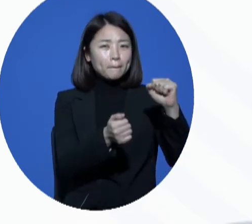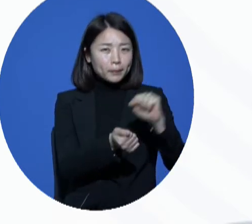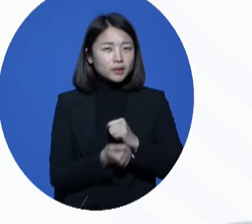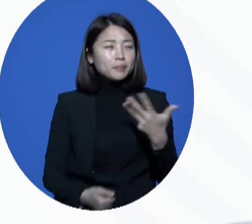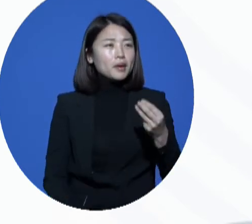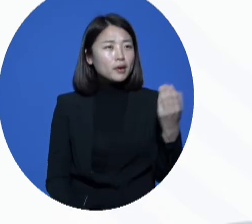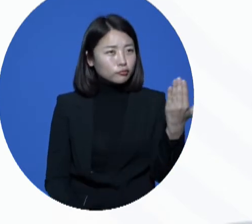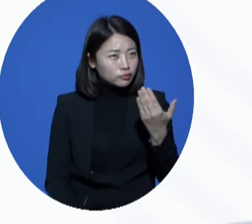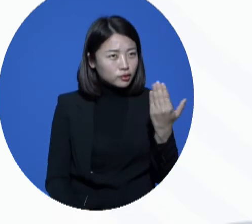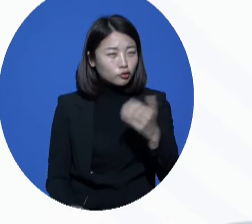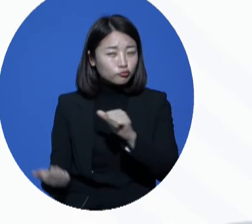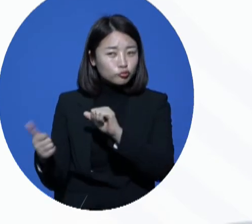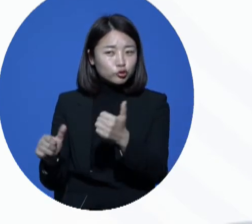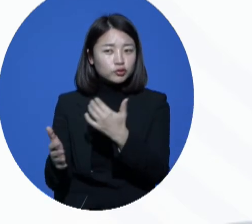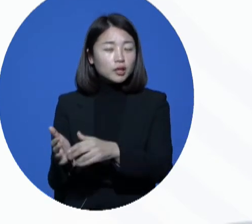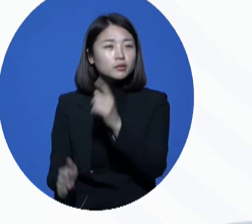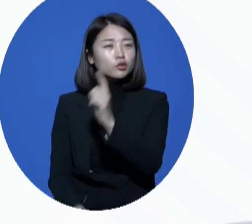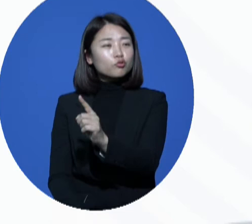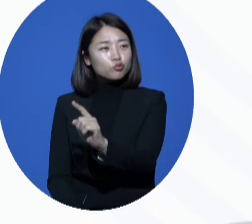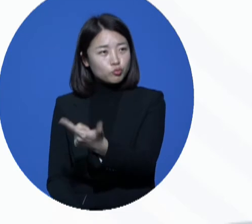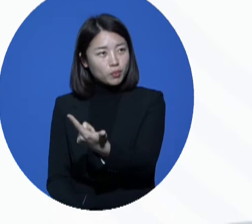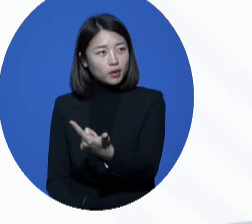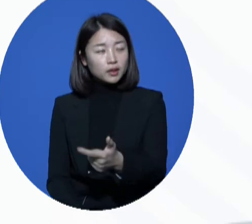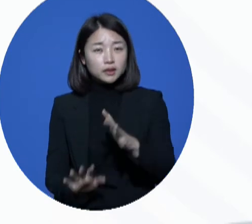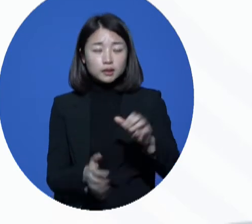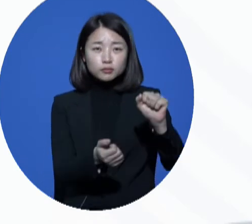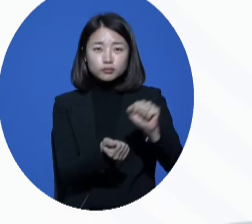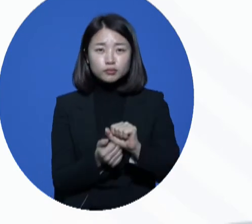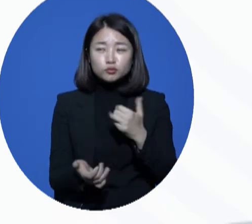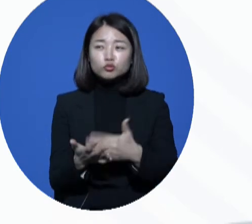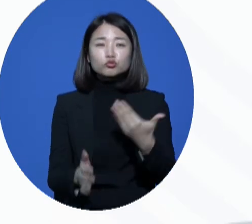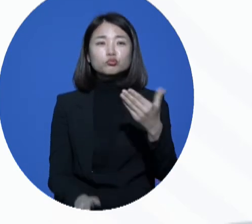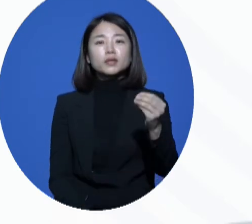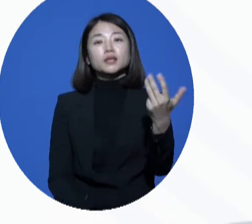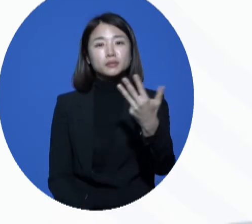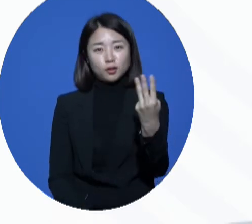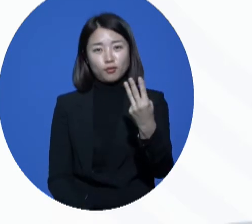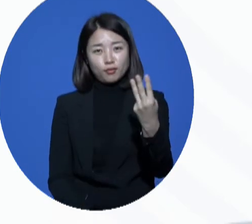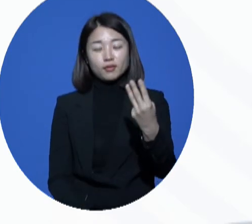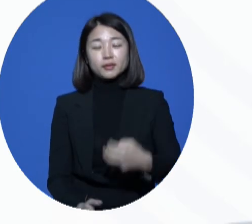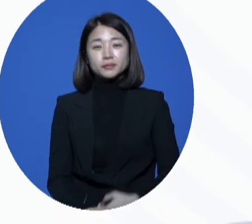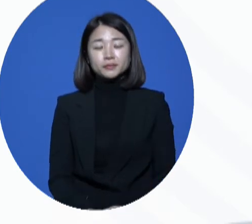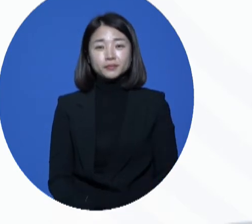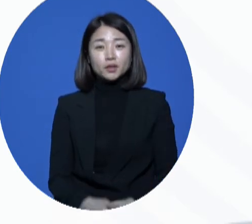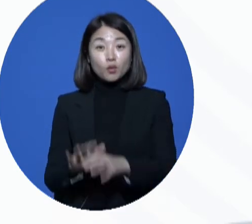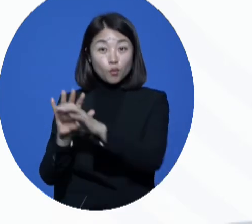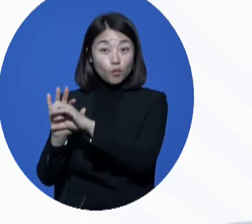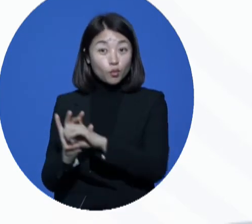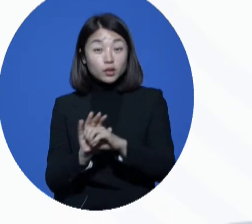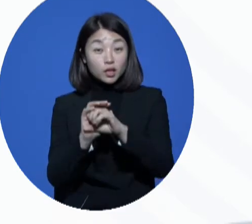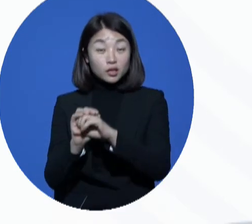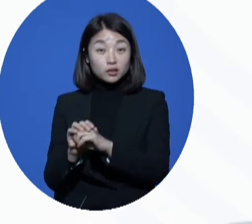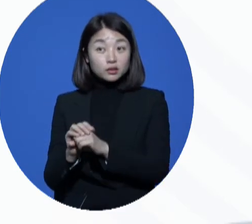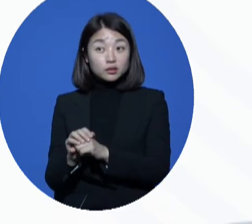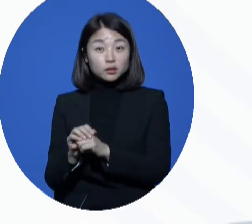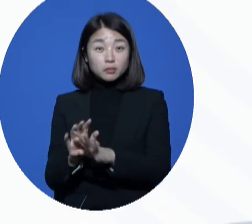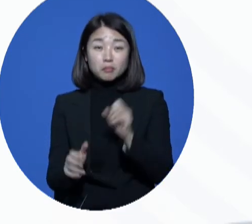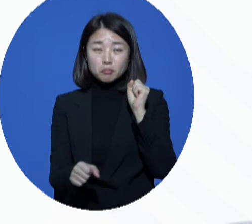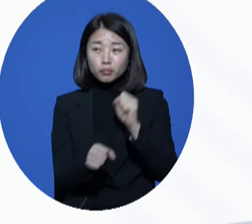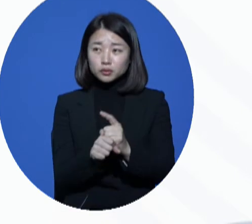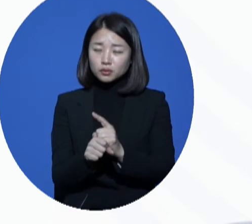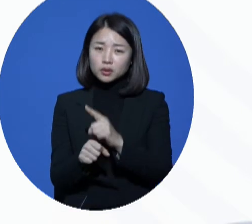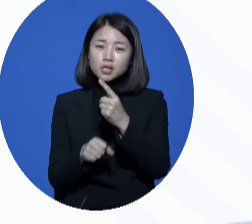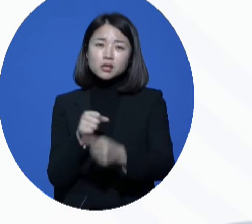확인해 보니까 확진자가 이제 93,000명대더라고요. 그래서 우리가 이 코로나 대유행이 이제 거의 1년을